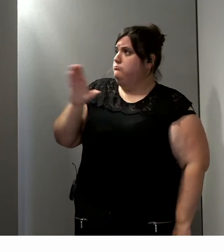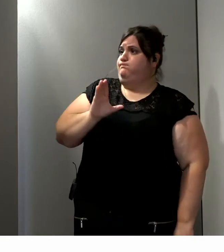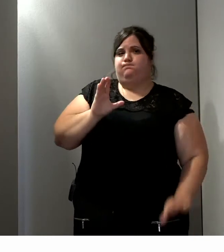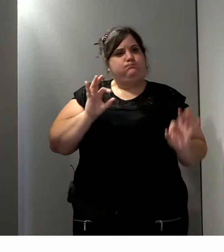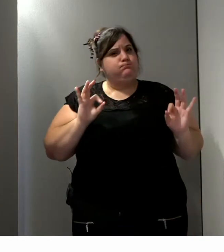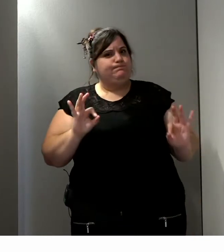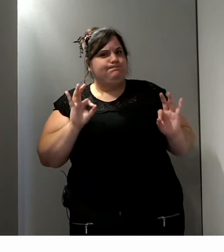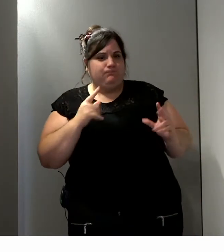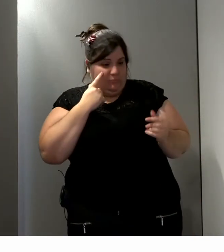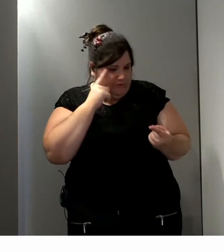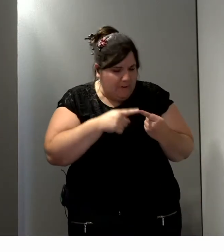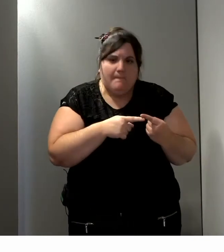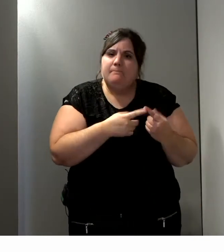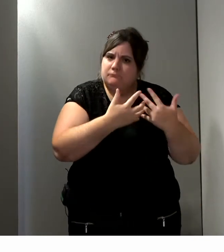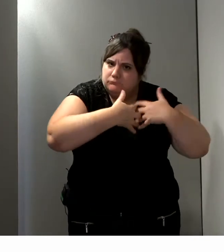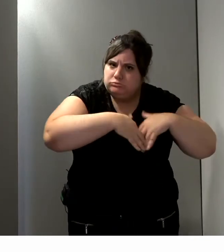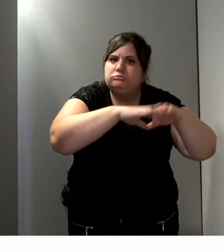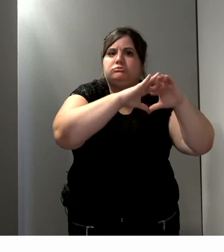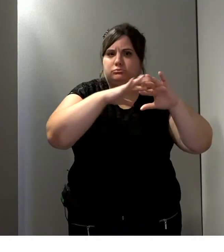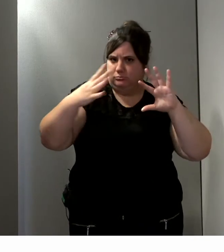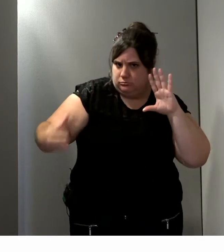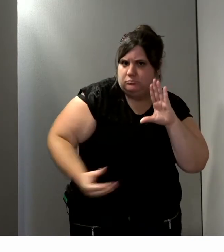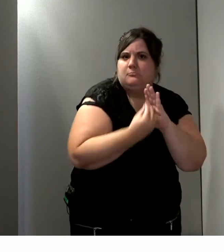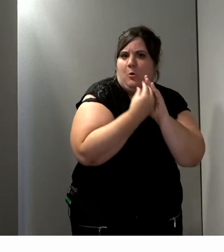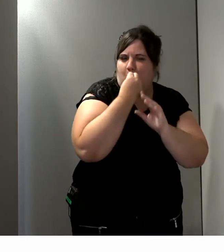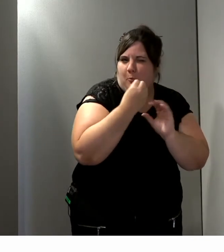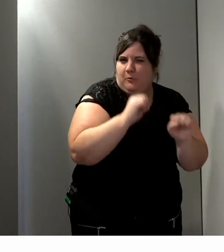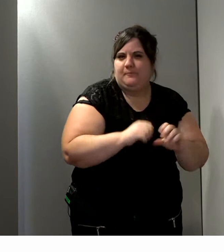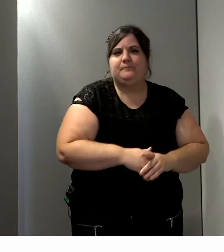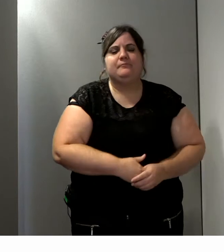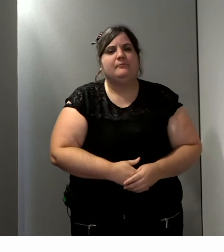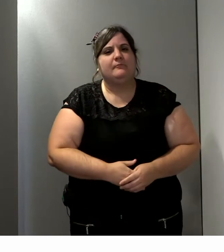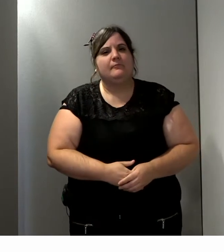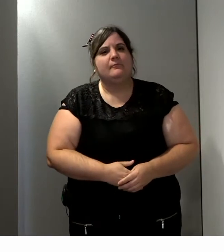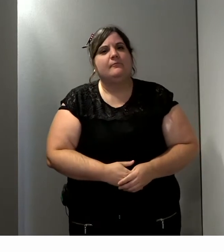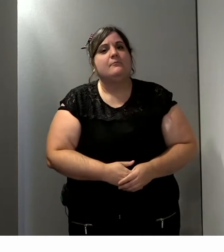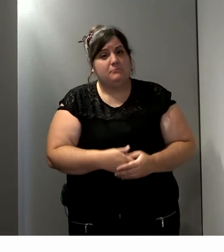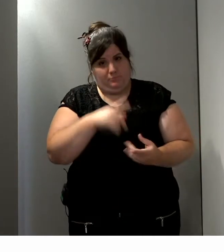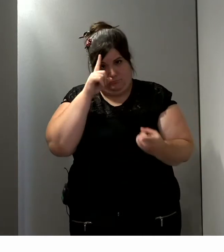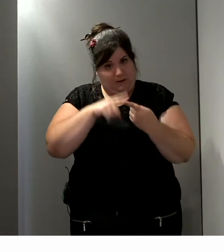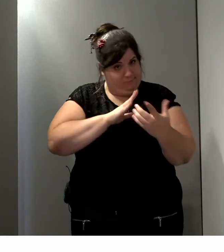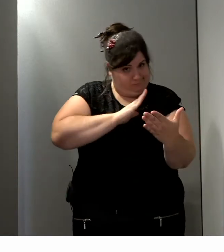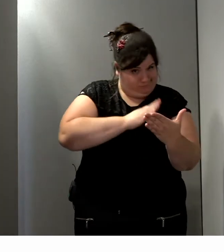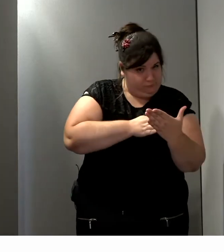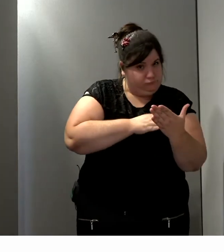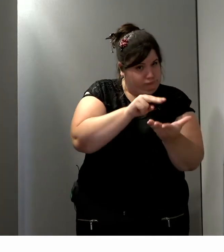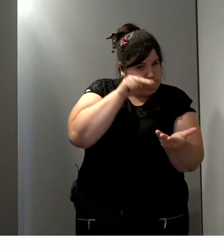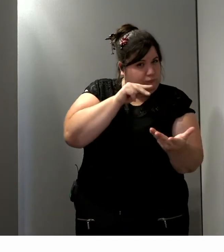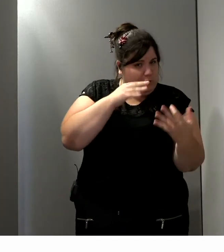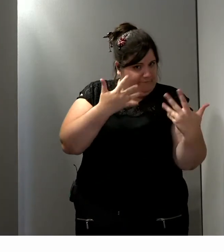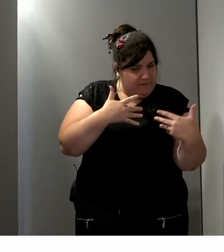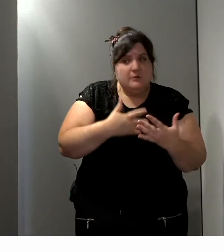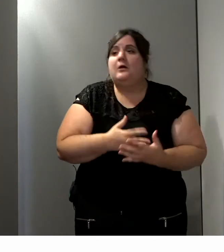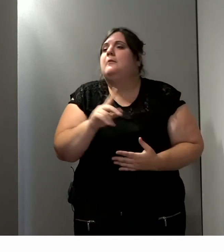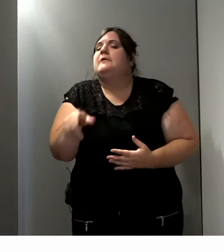du projet. Alors là, c'est la présidente du réseau Entreprendre qui parle. On a évoqué les freins. Alors, c'est dur pour n'importe quel